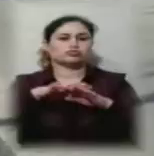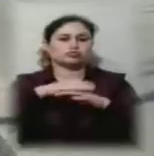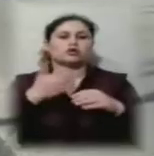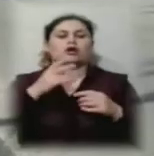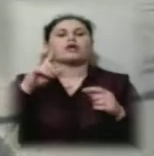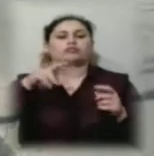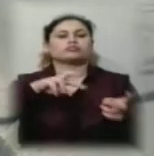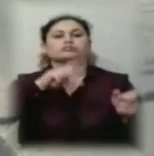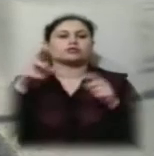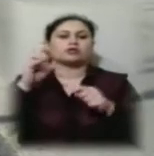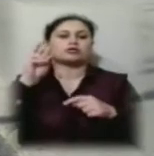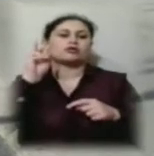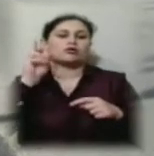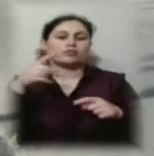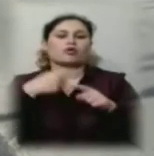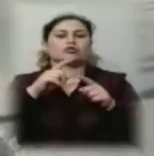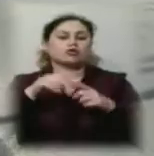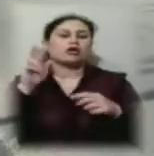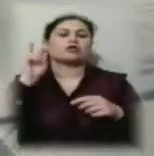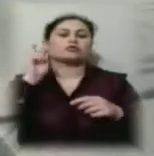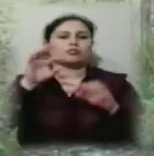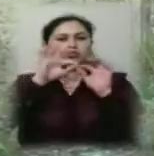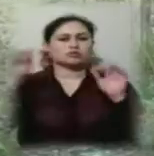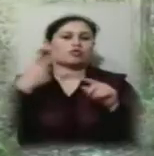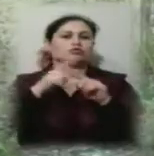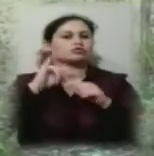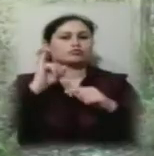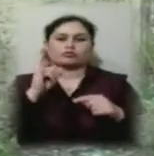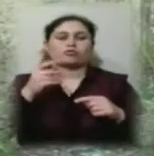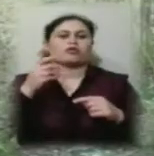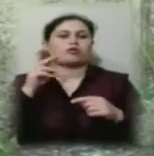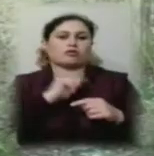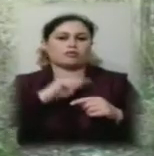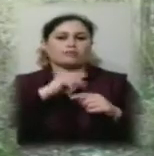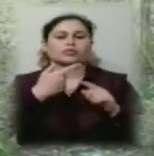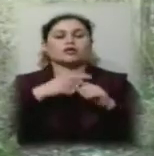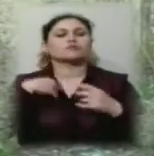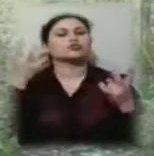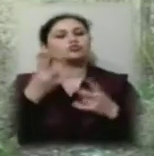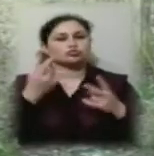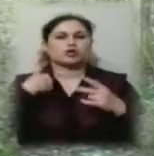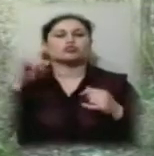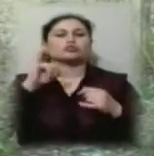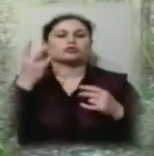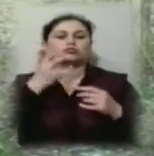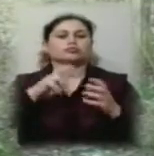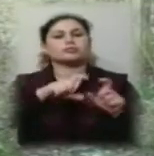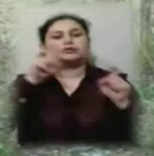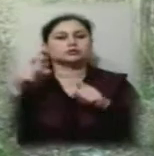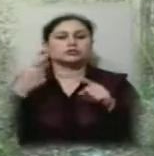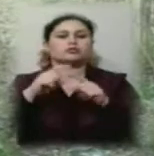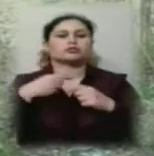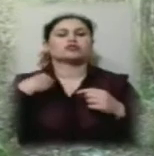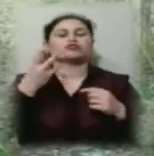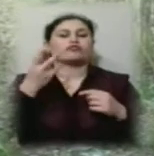мережа не відповідає запиту, говорить Людмила Чайка. Якщо мені треба з пересадкою куди потрапити, мені ще це вигідно з